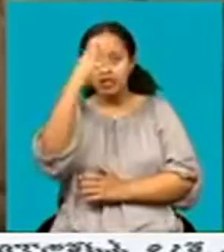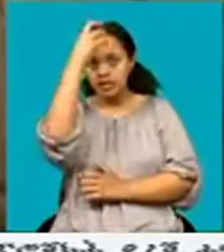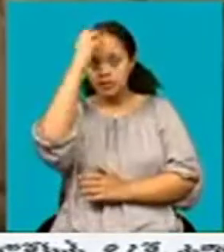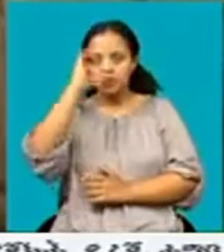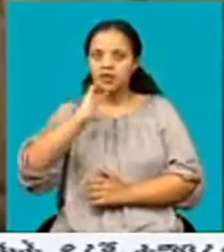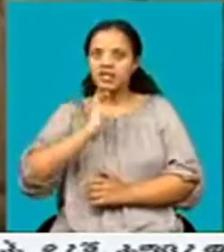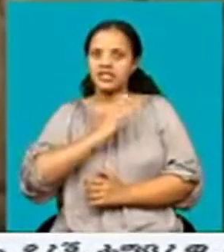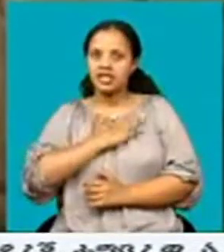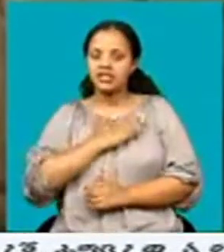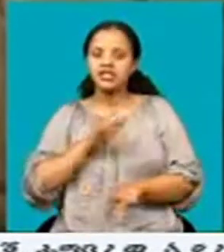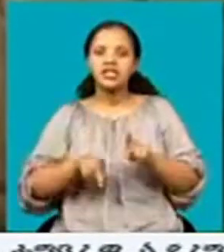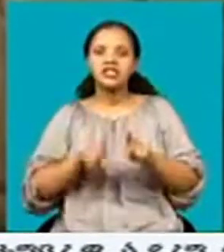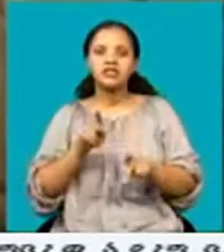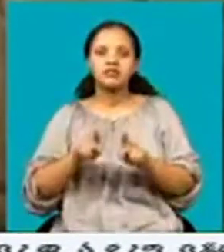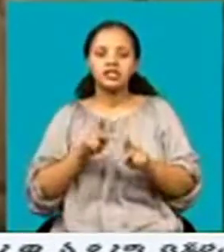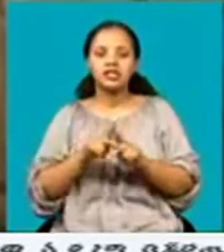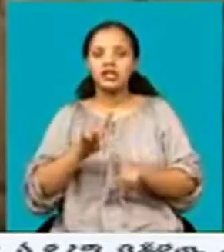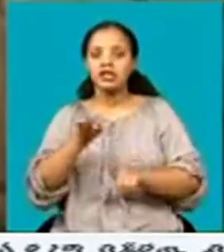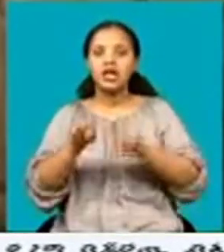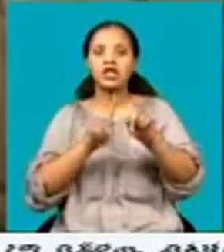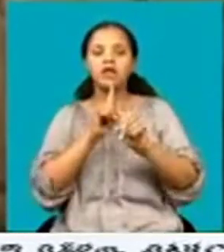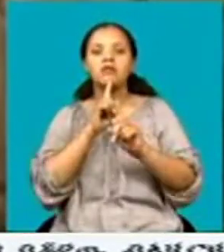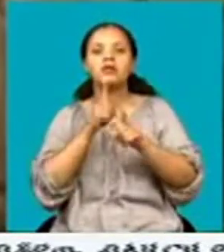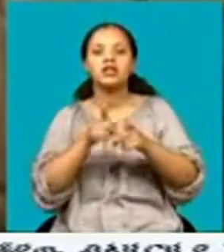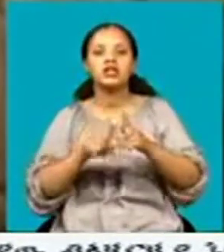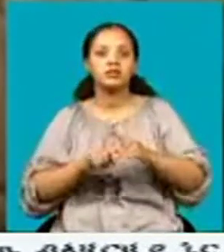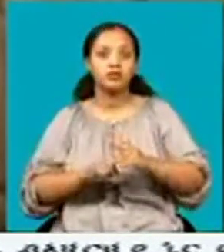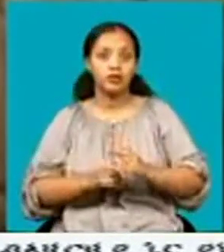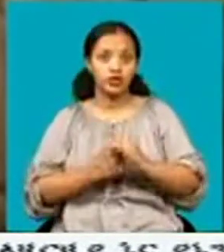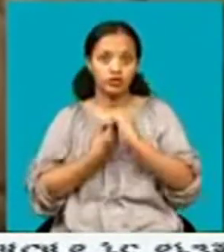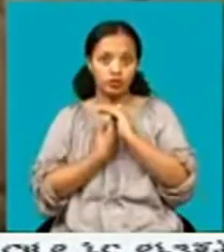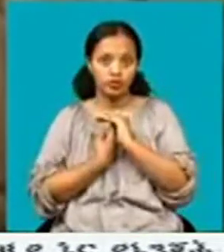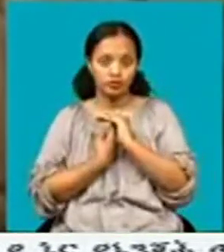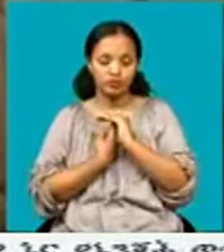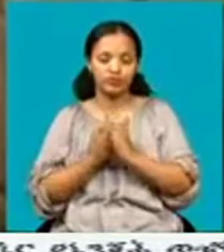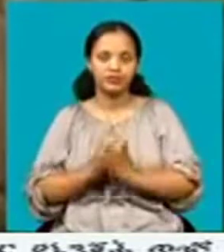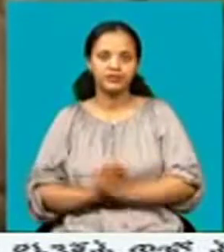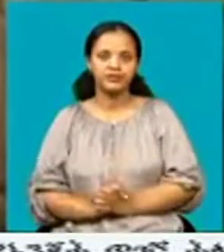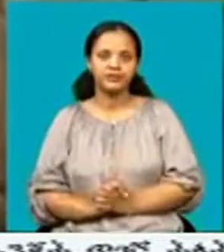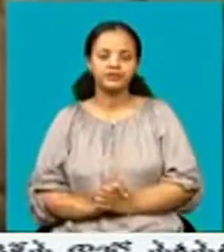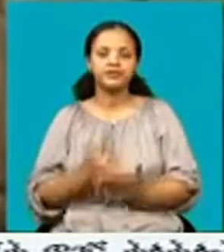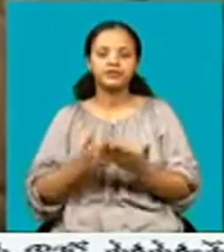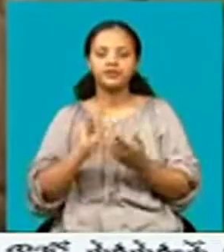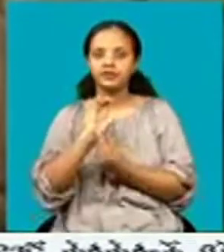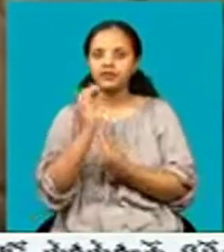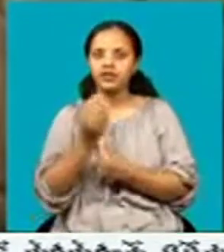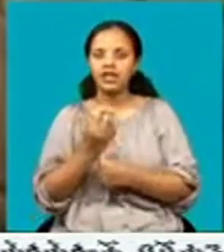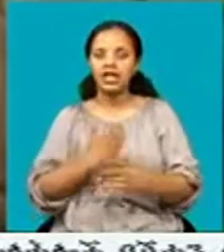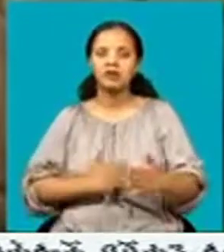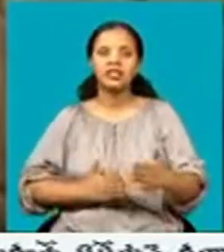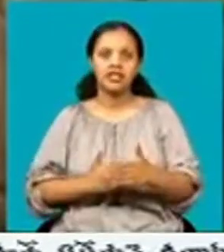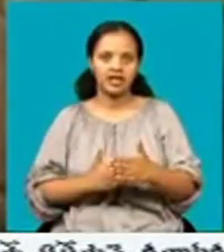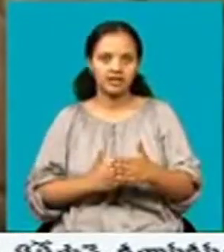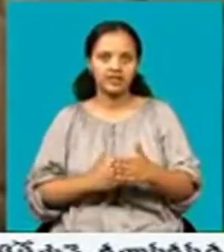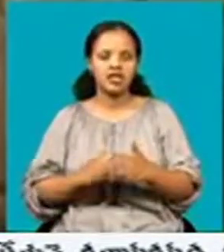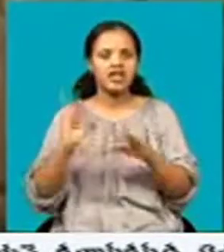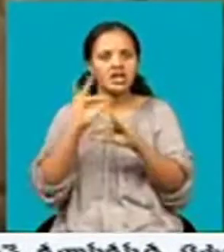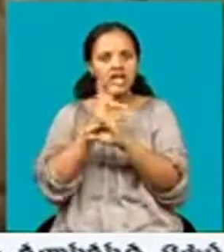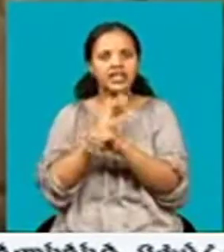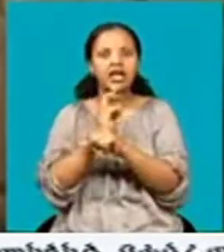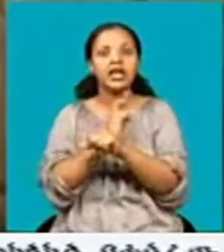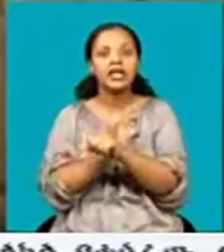መንግስታችን የህዝብን አዳጊ ጥያቄ መመለስ በመጀመሩ ይህን ሁኔታ ለማደናቀፍ ሌት ተቀን